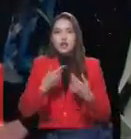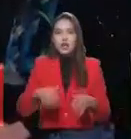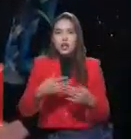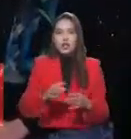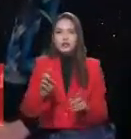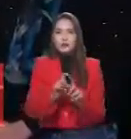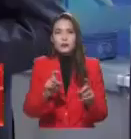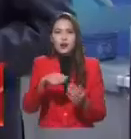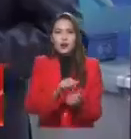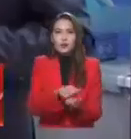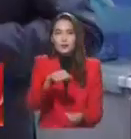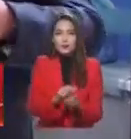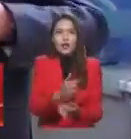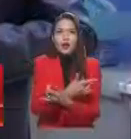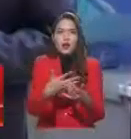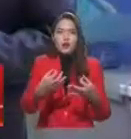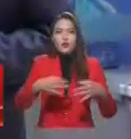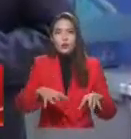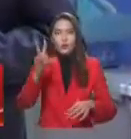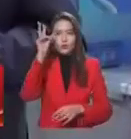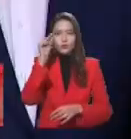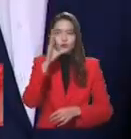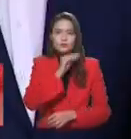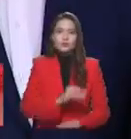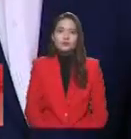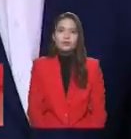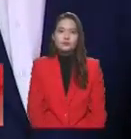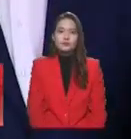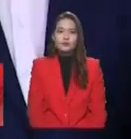магазины печатной продукции по максимально доступным ценам.